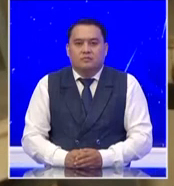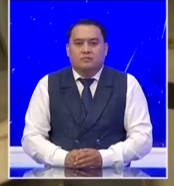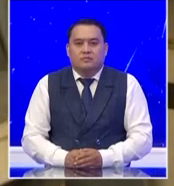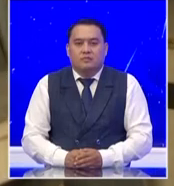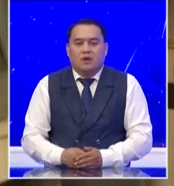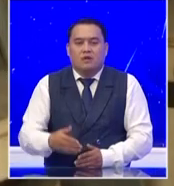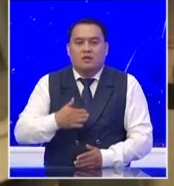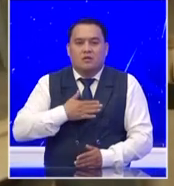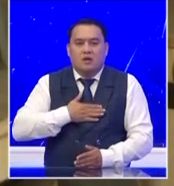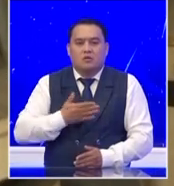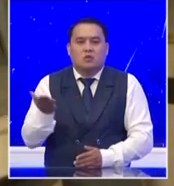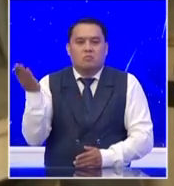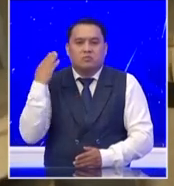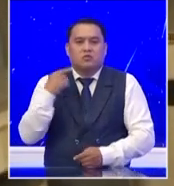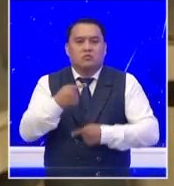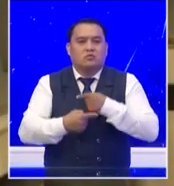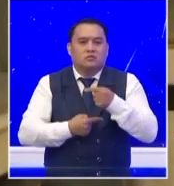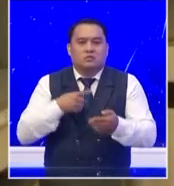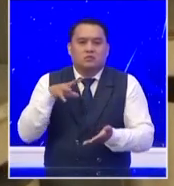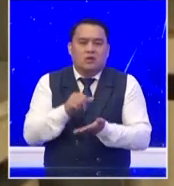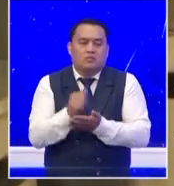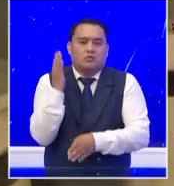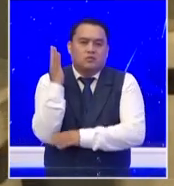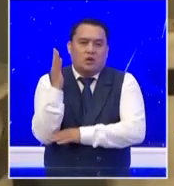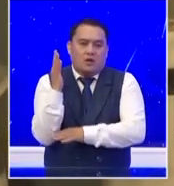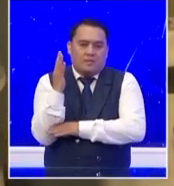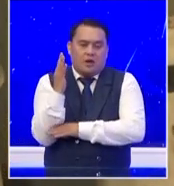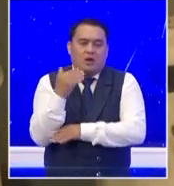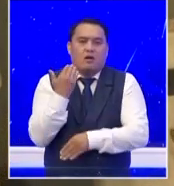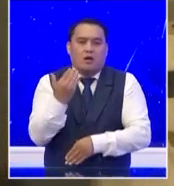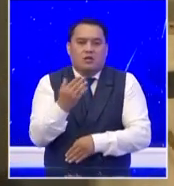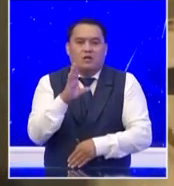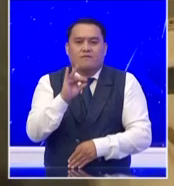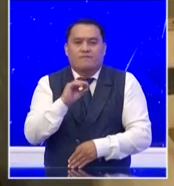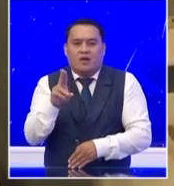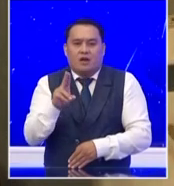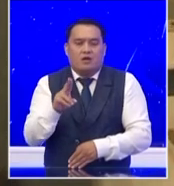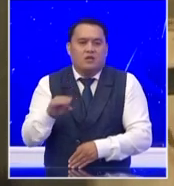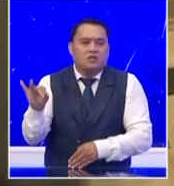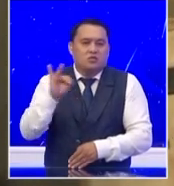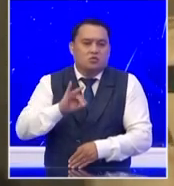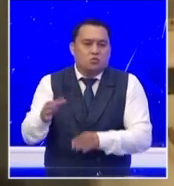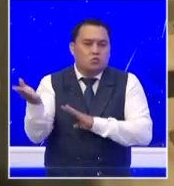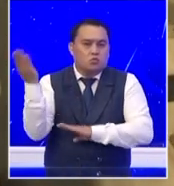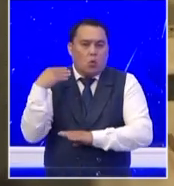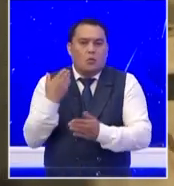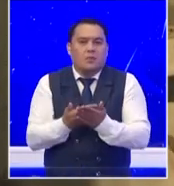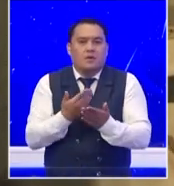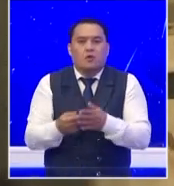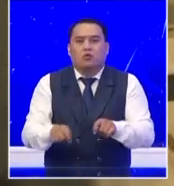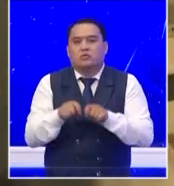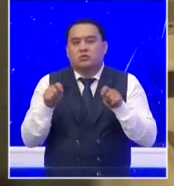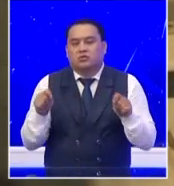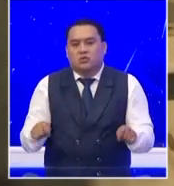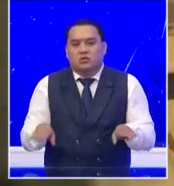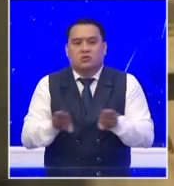Наши предки занимались деревообрабатывающим ремеслом. Это кубы с вековой историей. Он стал для нас образцом для создания таких